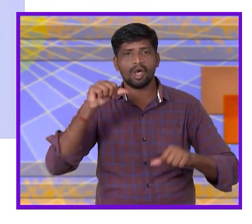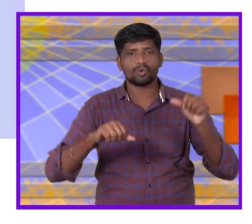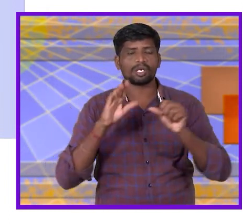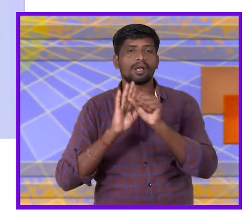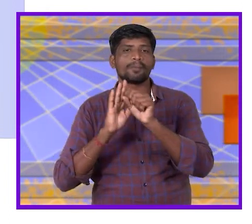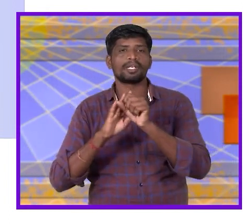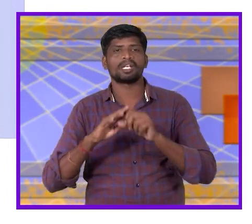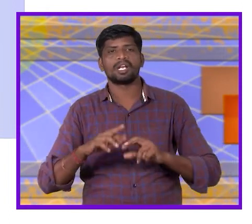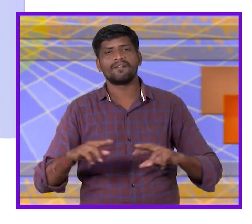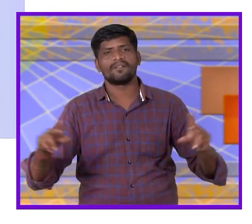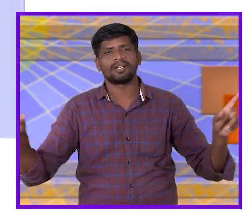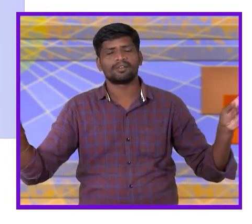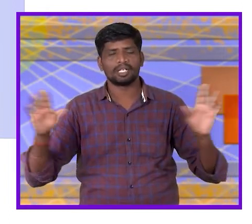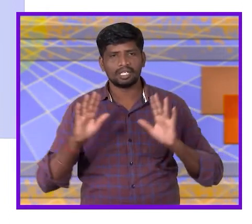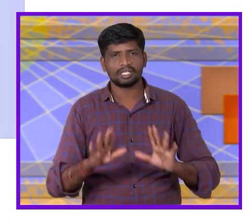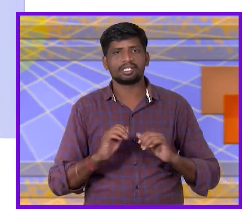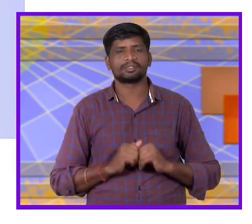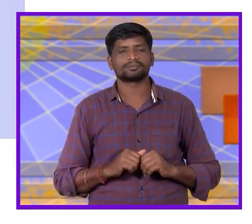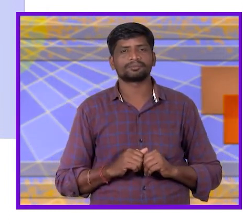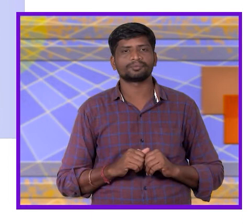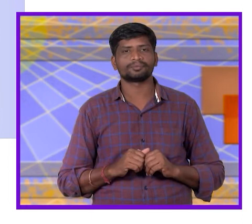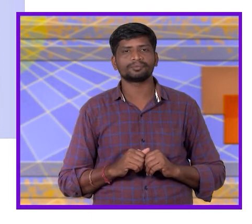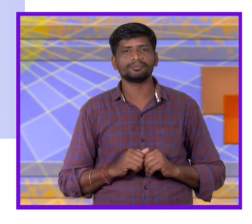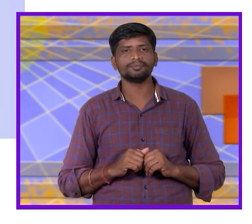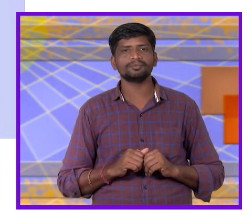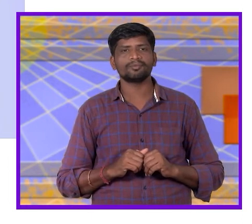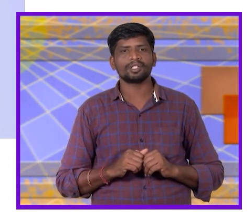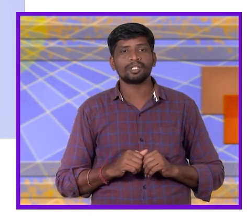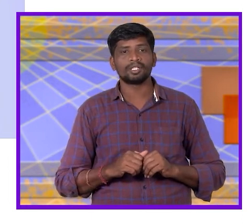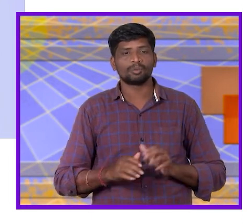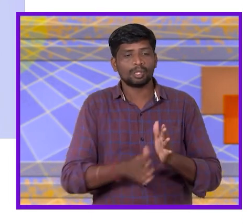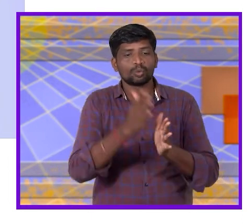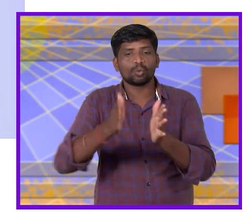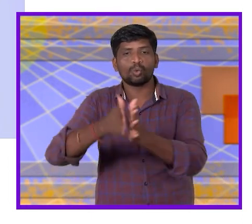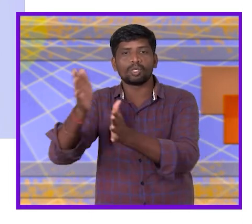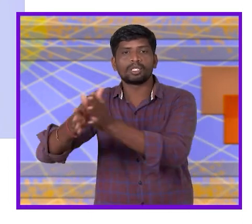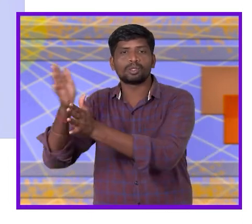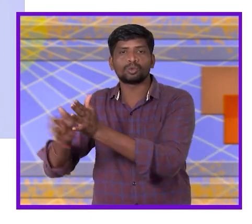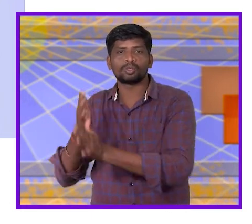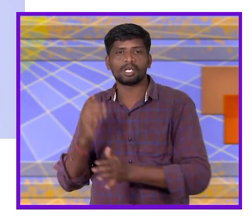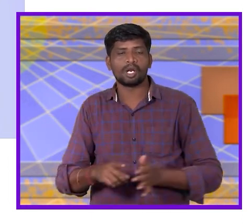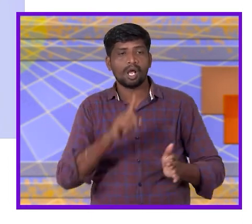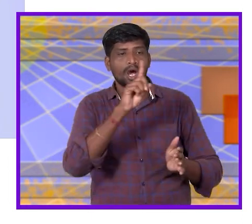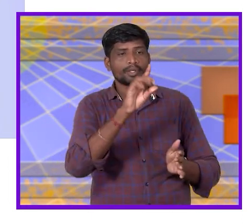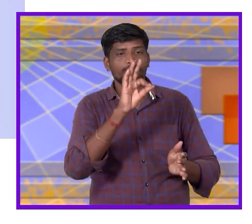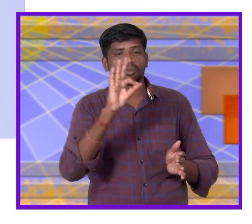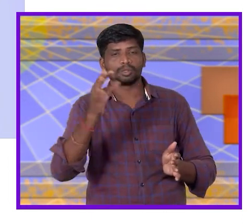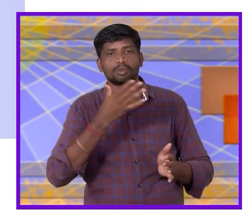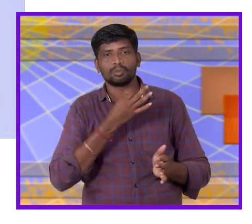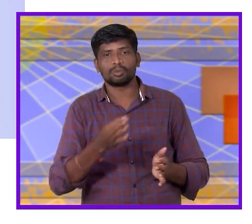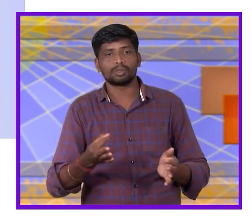நடத்தக்கூடிய அரங்கங்கள் எல்லாமே இங்கே இருக்குது. இதனுடைய வெளிப்புற சுவரில் 1330